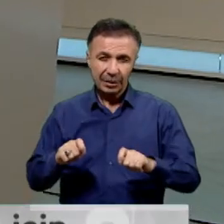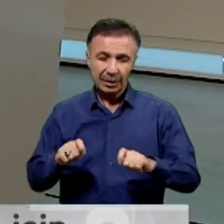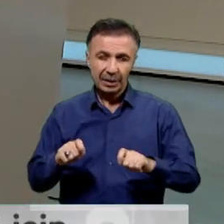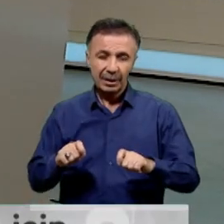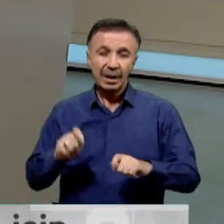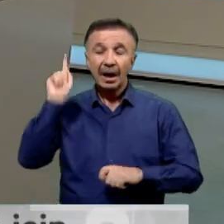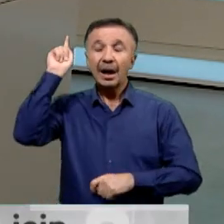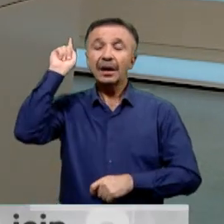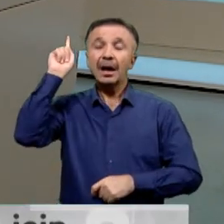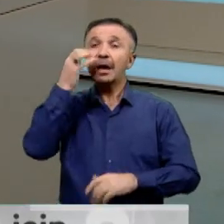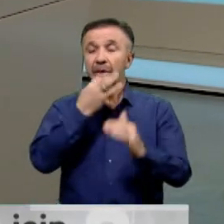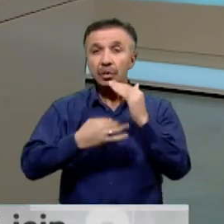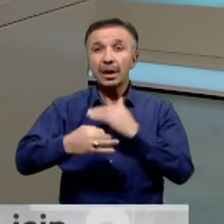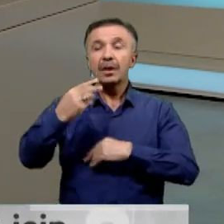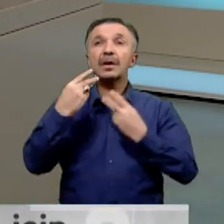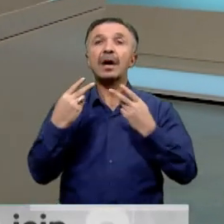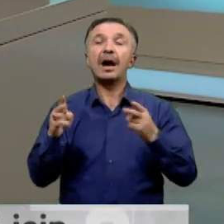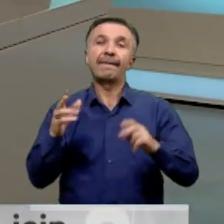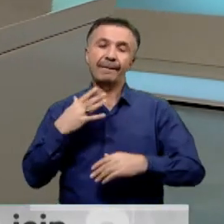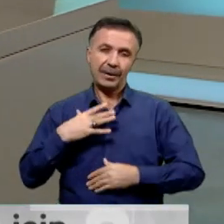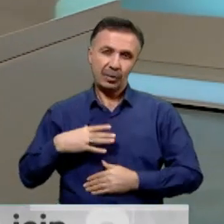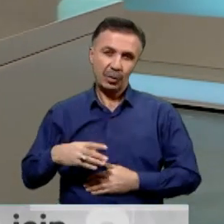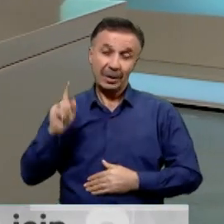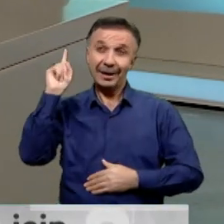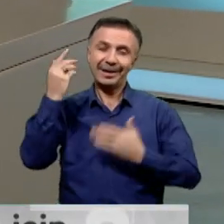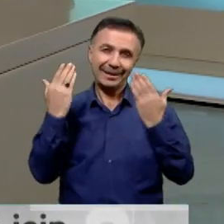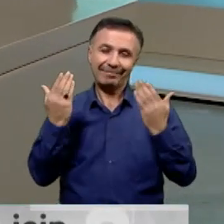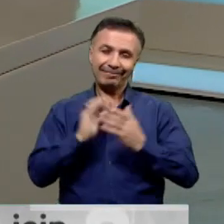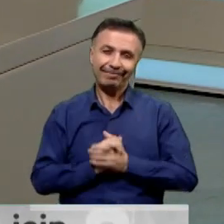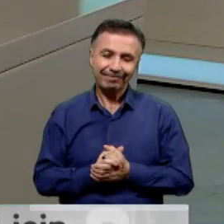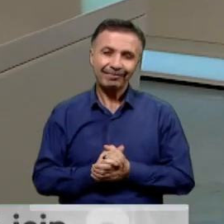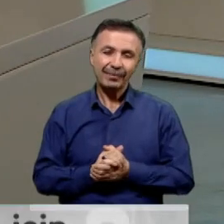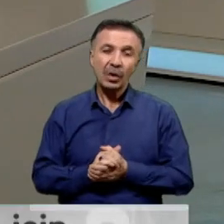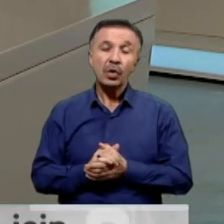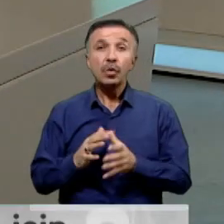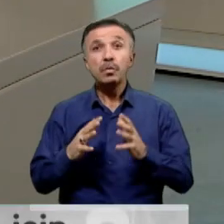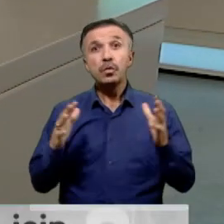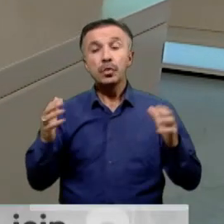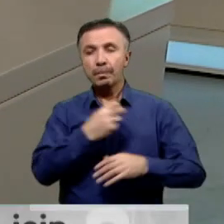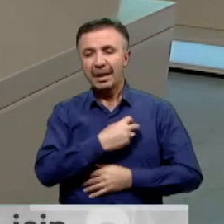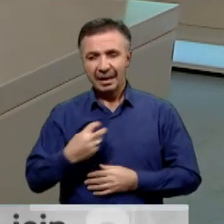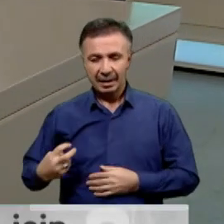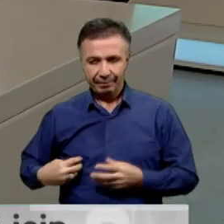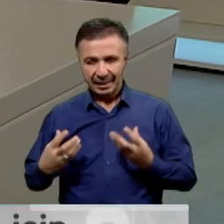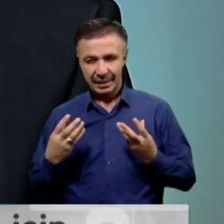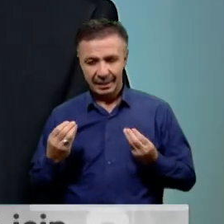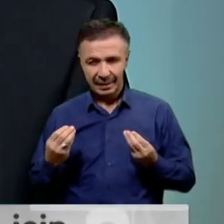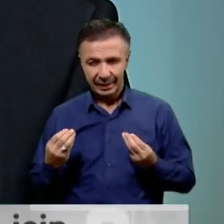niyaz ediyor, af talep ediyor. Şimdi o büyük peygamberlerin, Enbiya